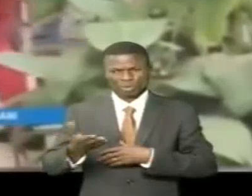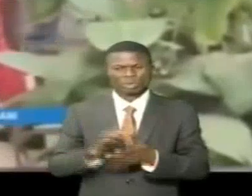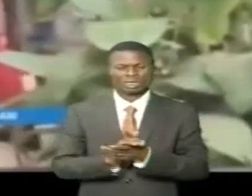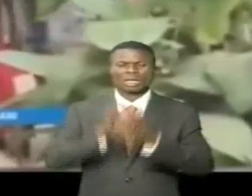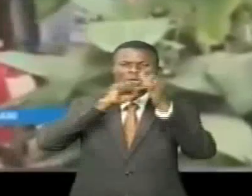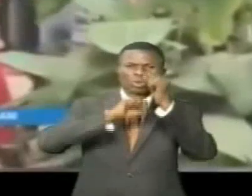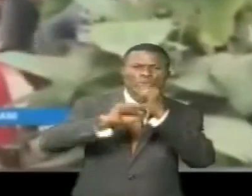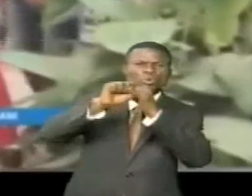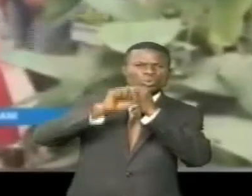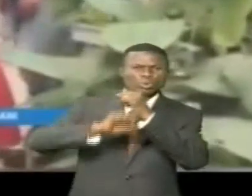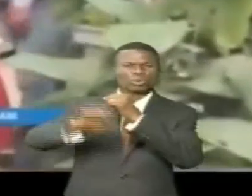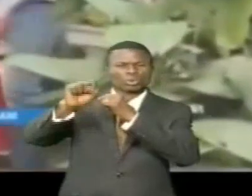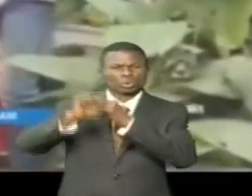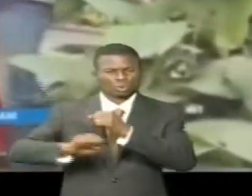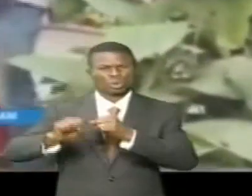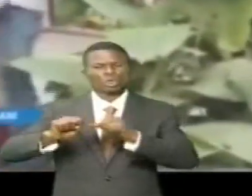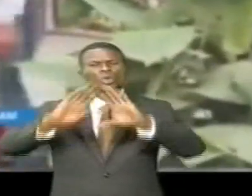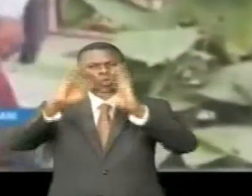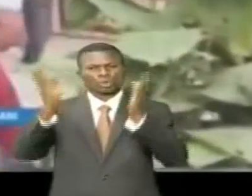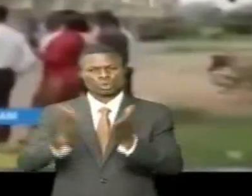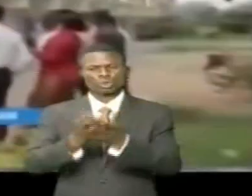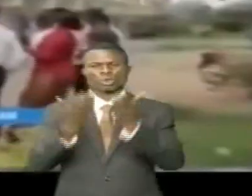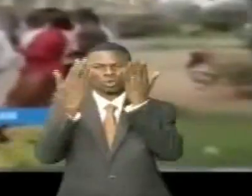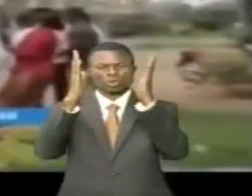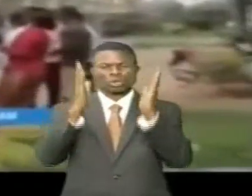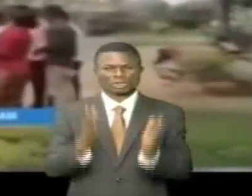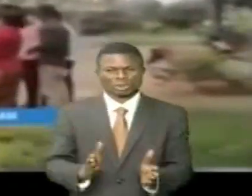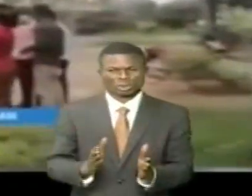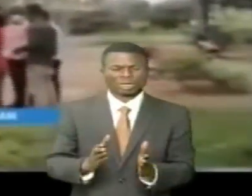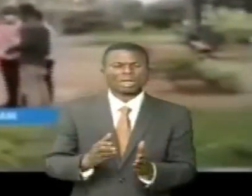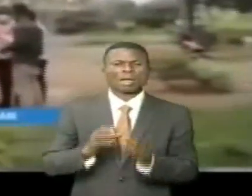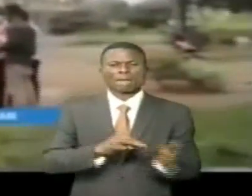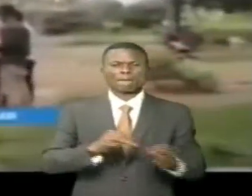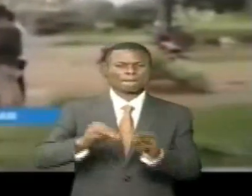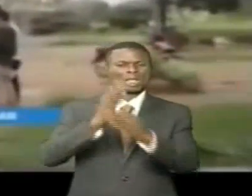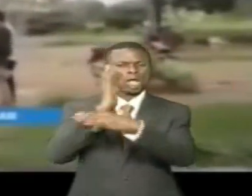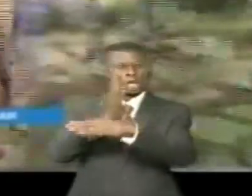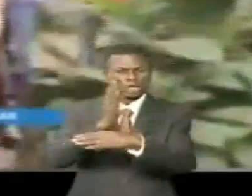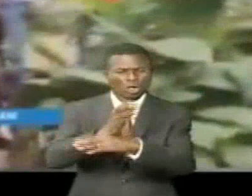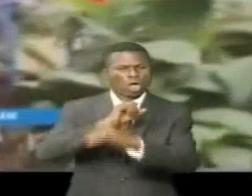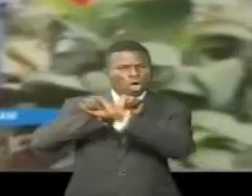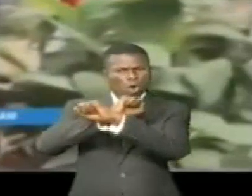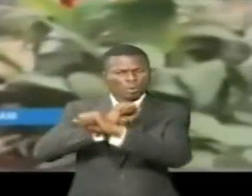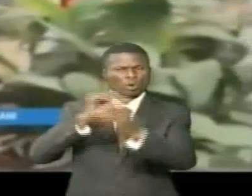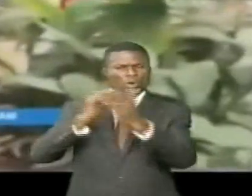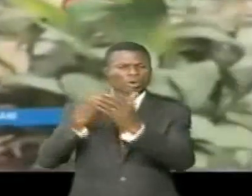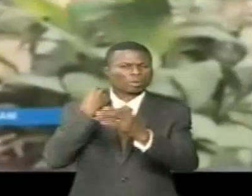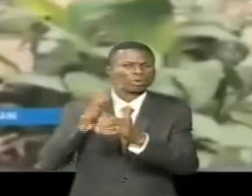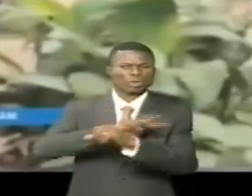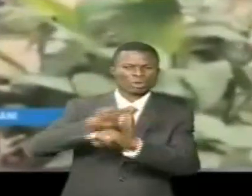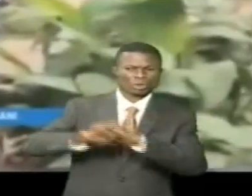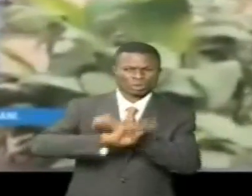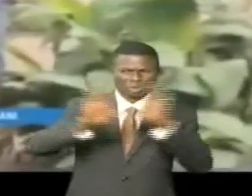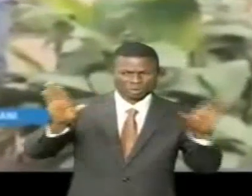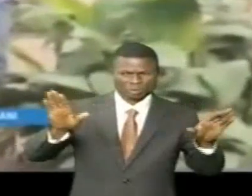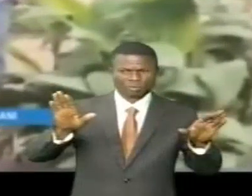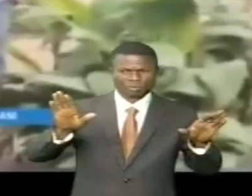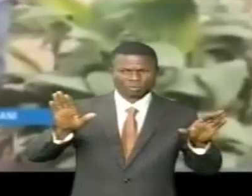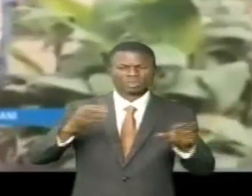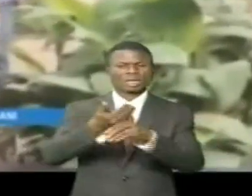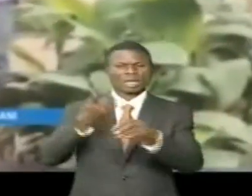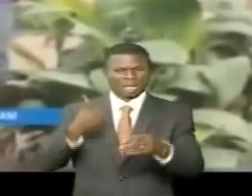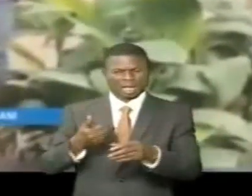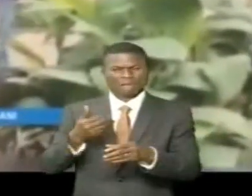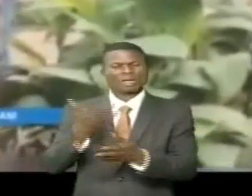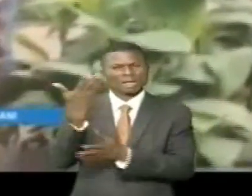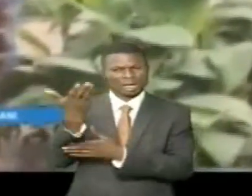sensibilisé ces futurs cadres sur les mesures de prévention et protection contre la COVID-19 avant de les